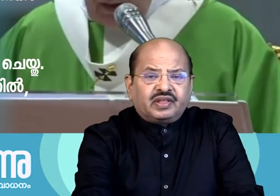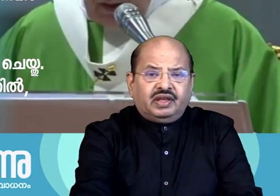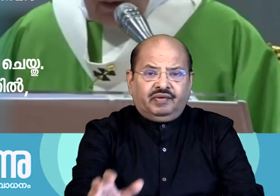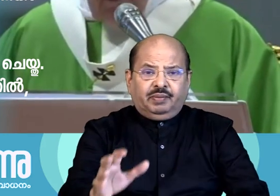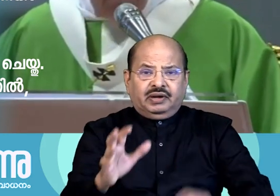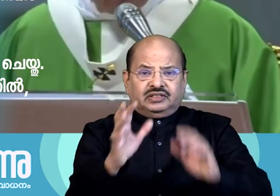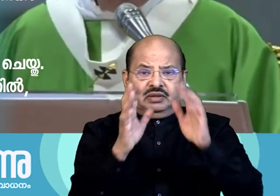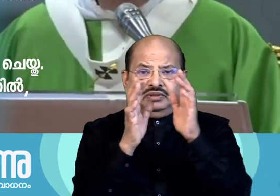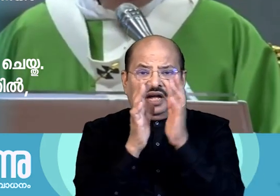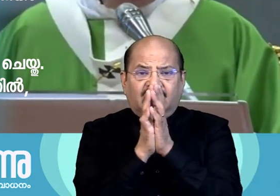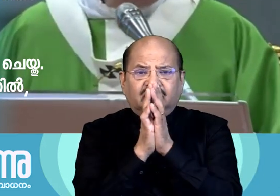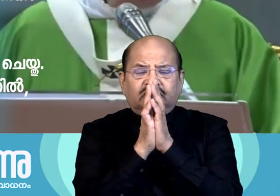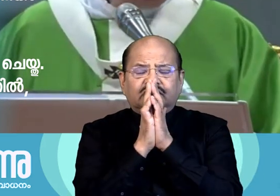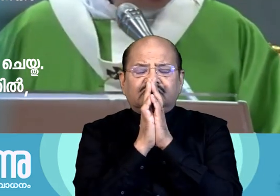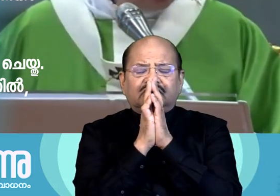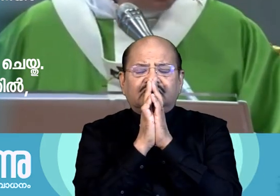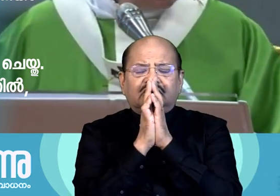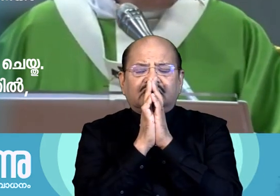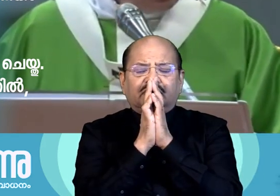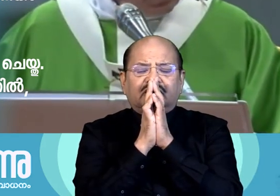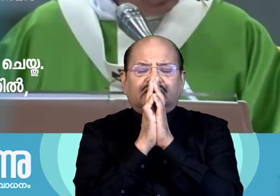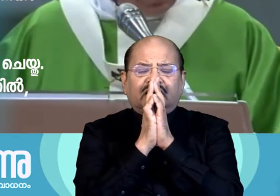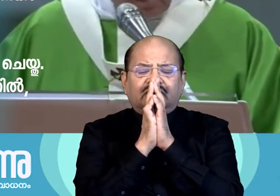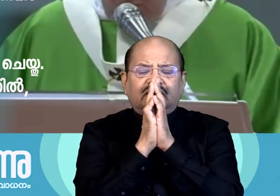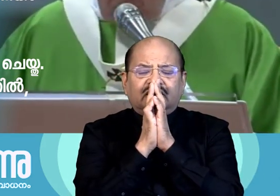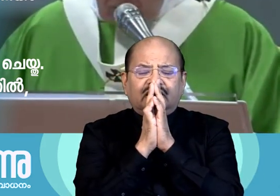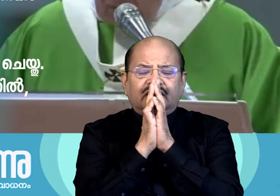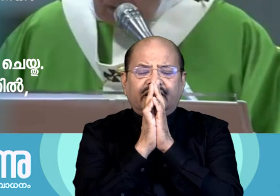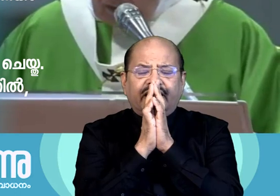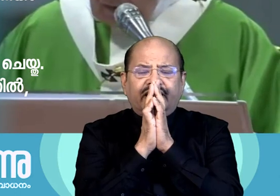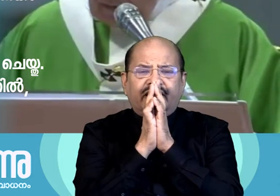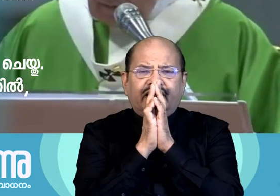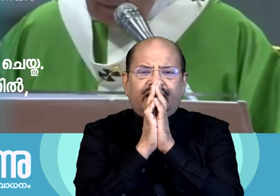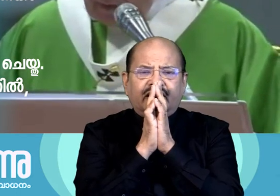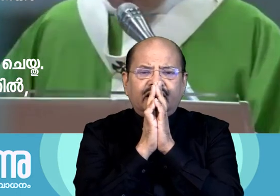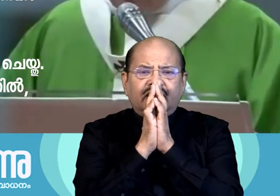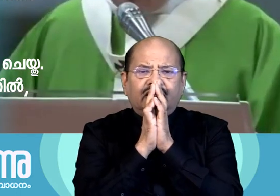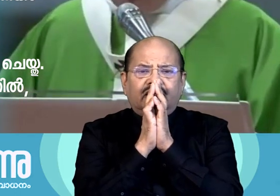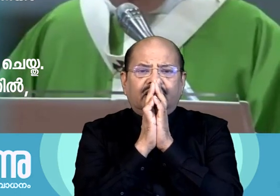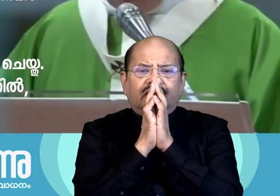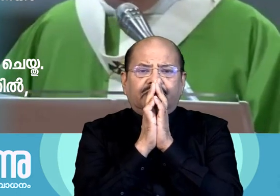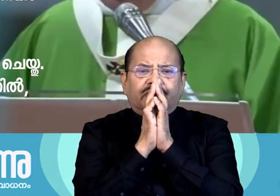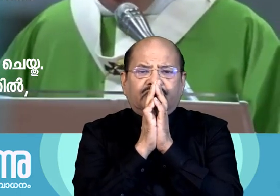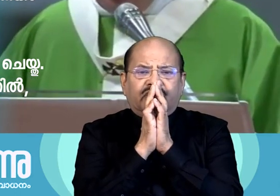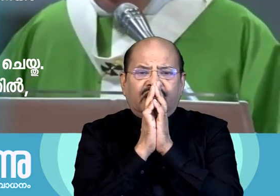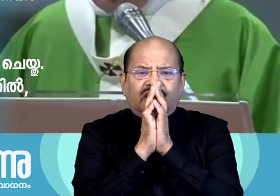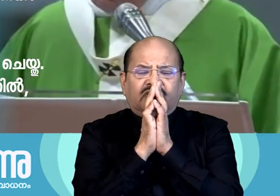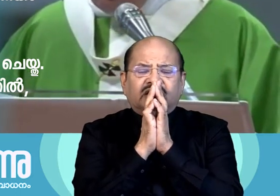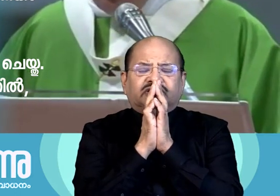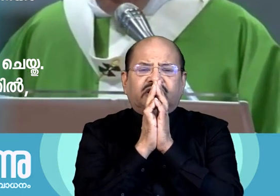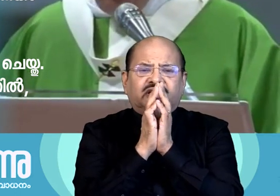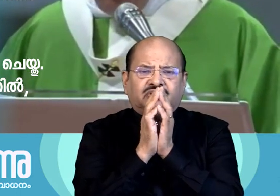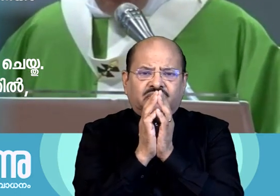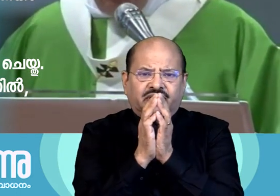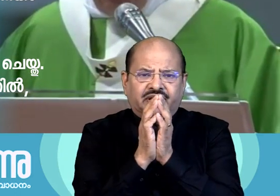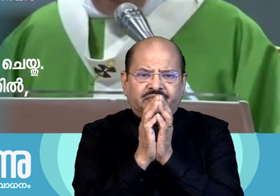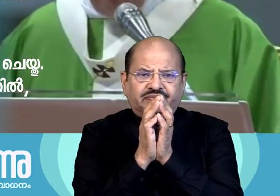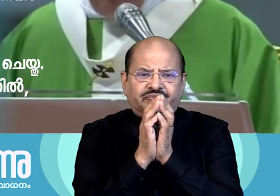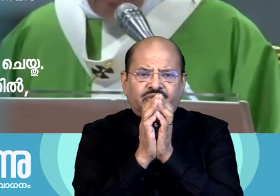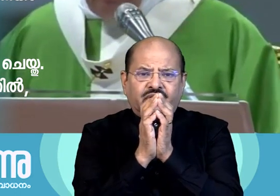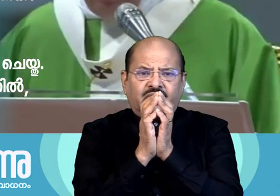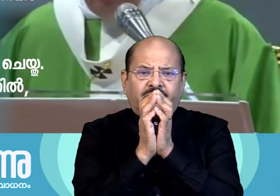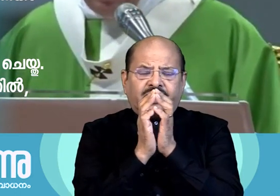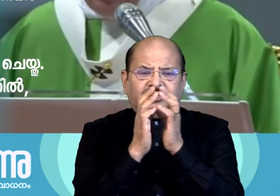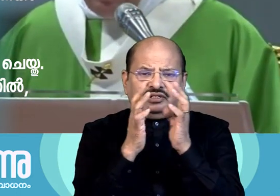സ്നേഹമുള്ളവരെ, ഇവിടെ പരിശുദ്ധ പിതാവ് നമുക്ക് തരുന്നത് എങ്ങനെ പ്രത്യേക